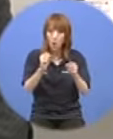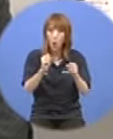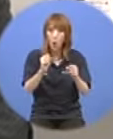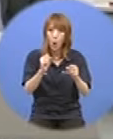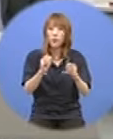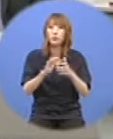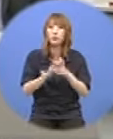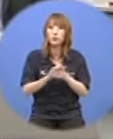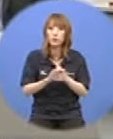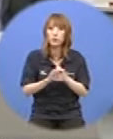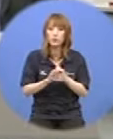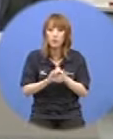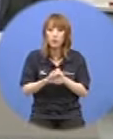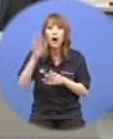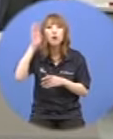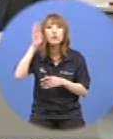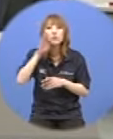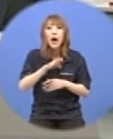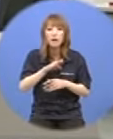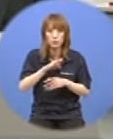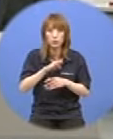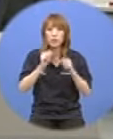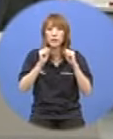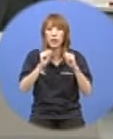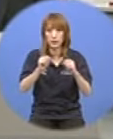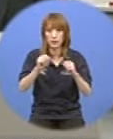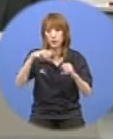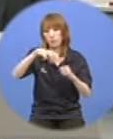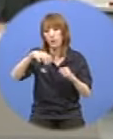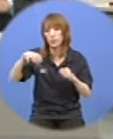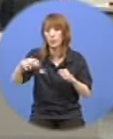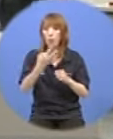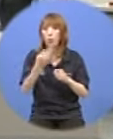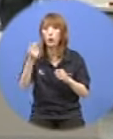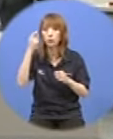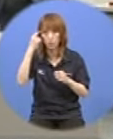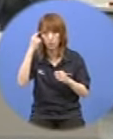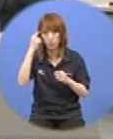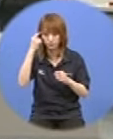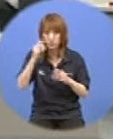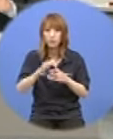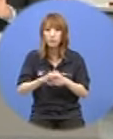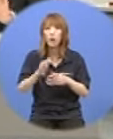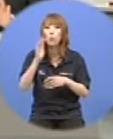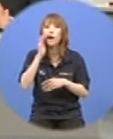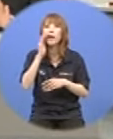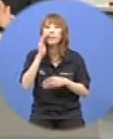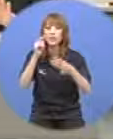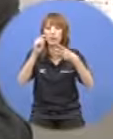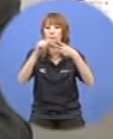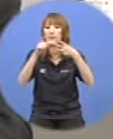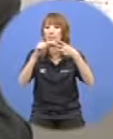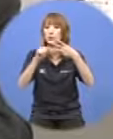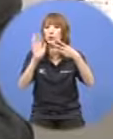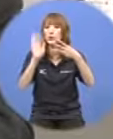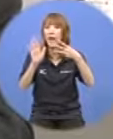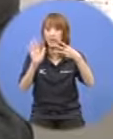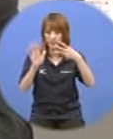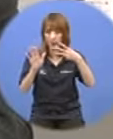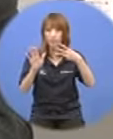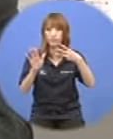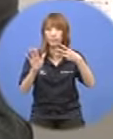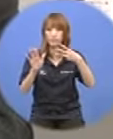業はうまくやっているところが多いと思いますね、はい、和歌山県の化学産業って3つあるんですよ、大きく分けると